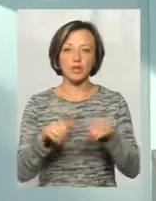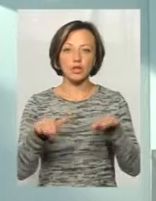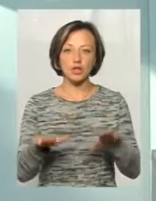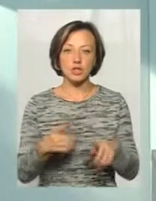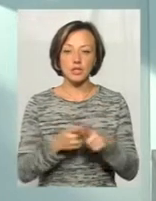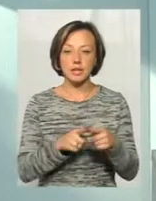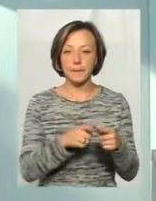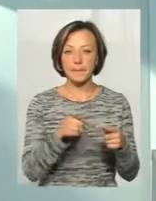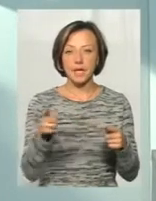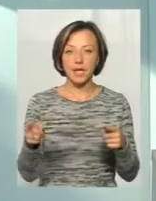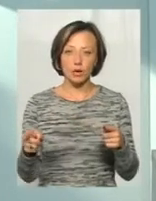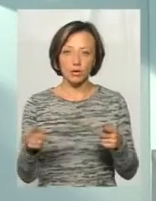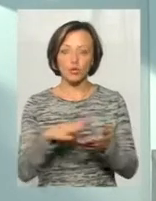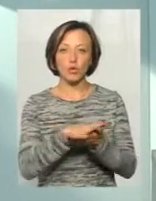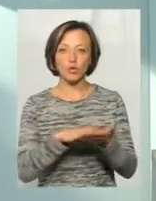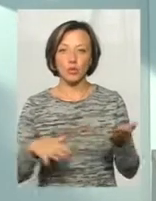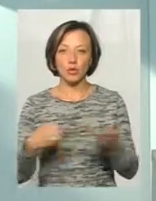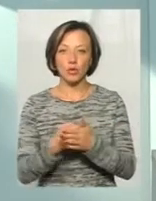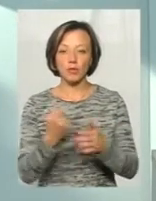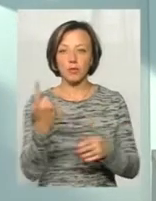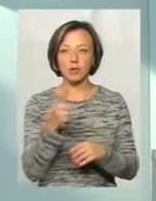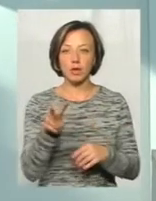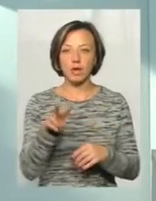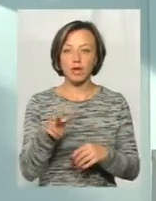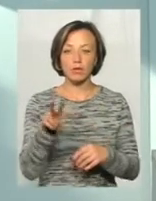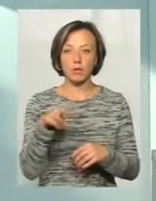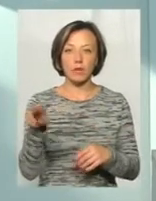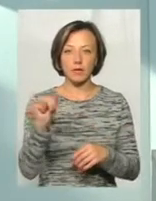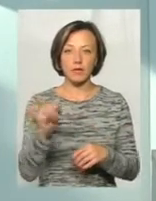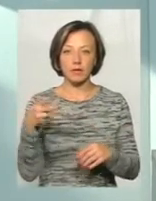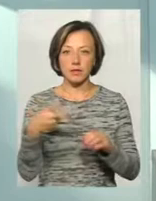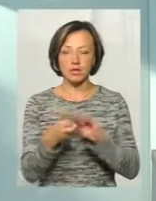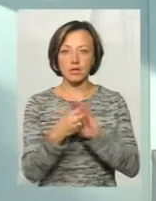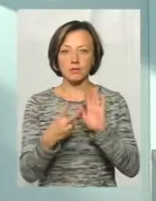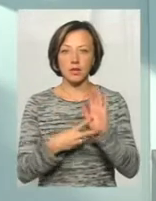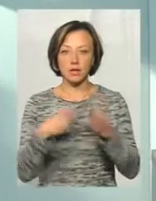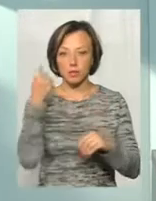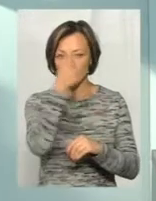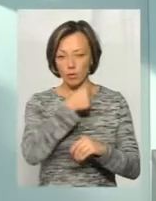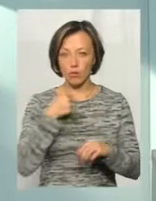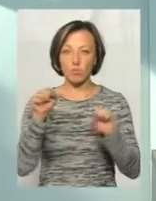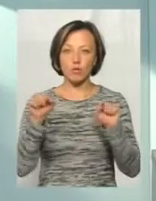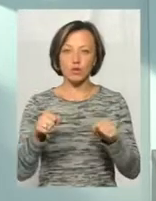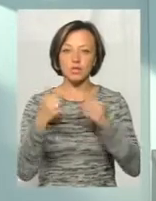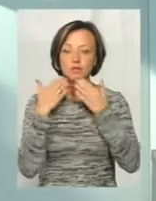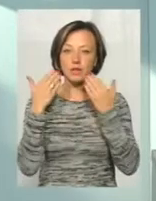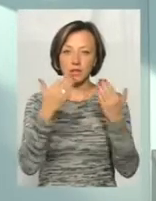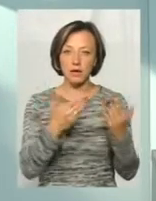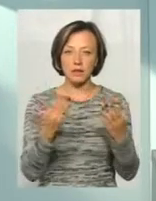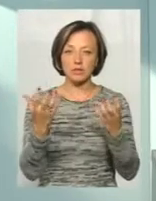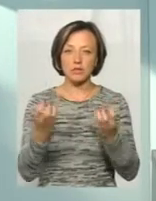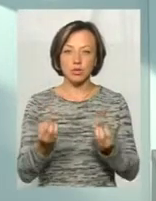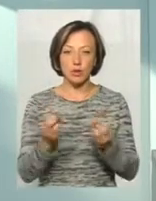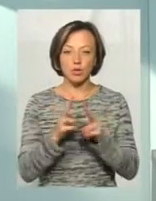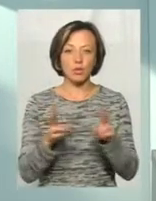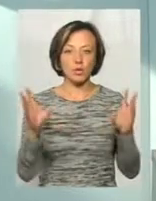що цей період продовжено до 1 листопада 2017 року. Тобто можна звертатися ще... Хто